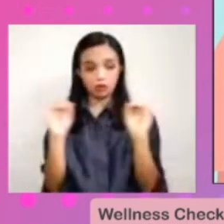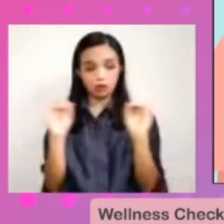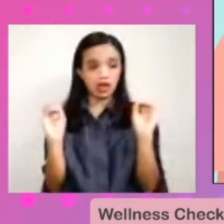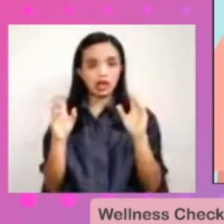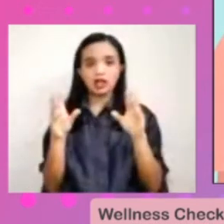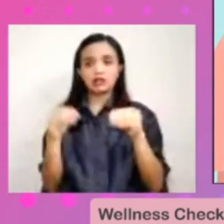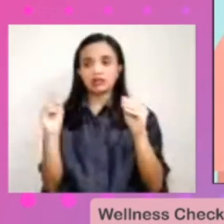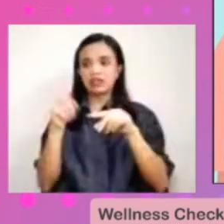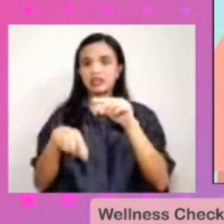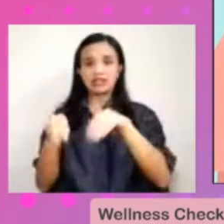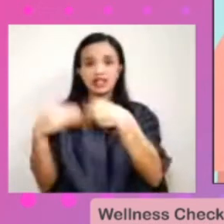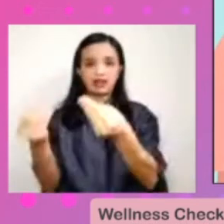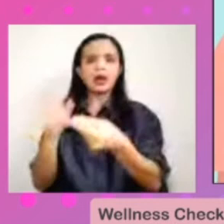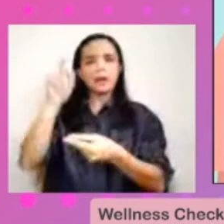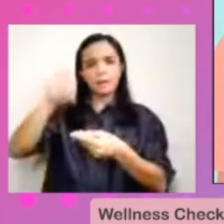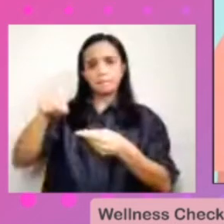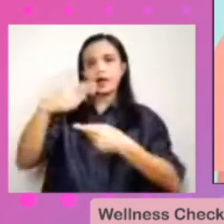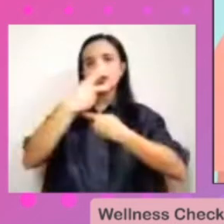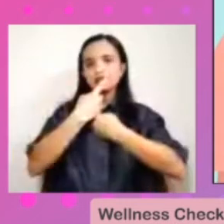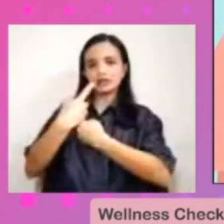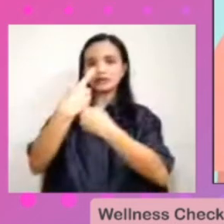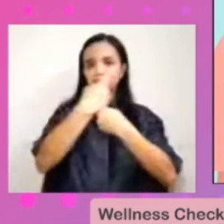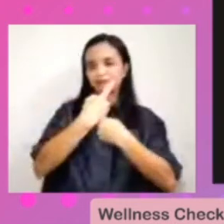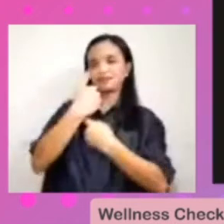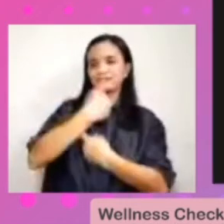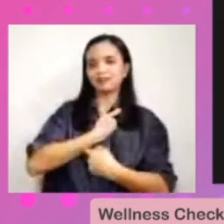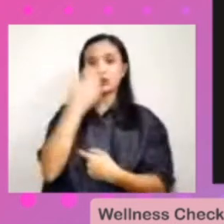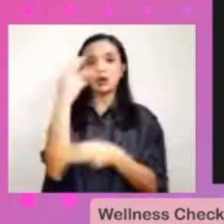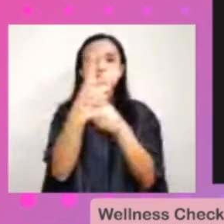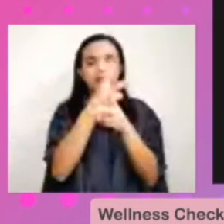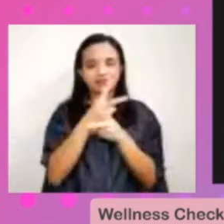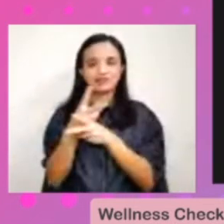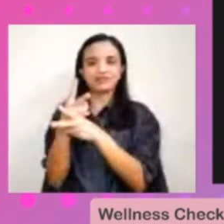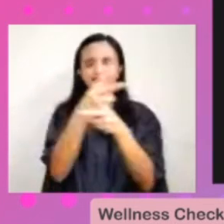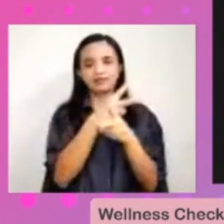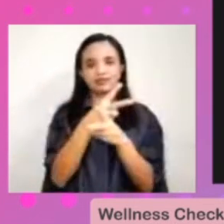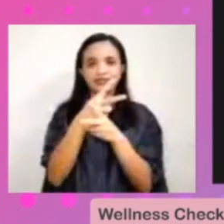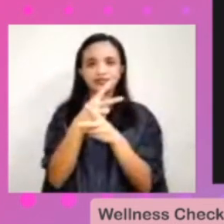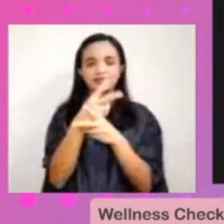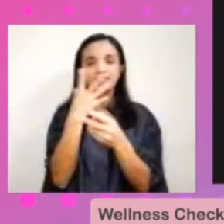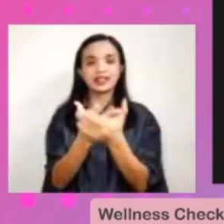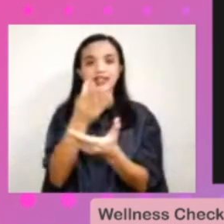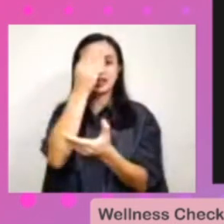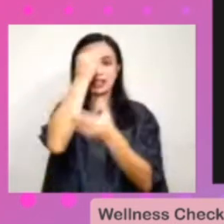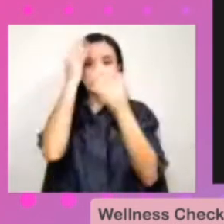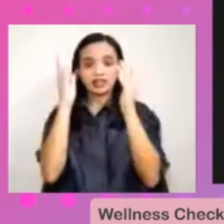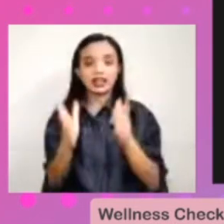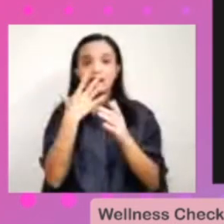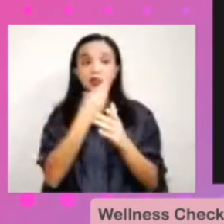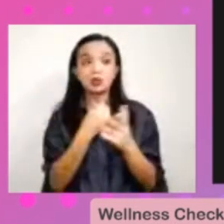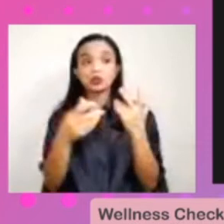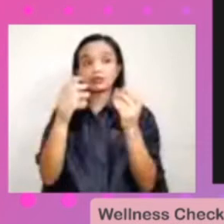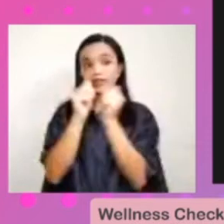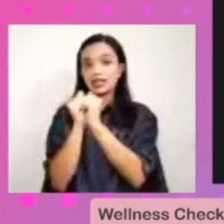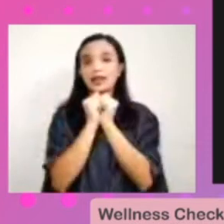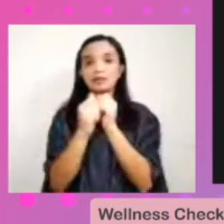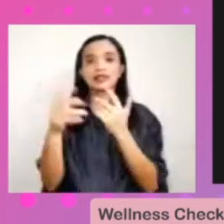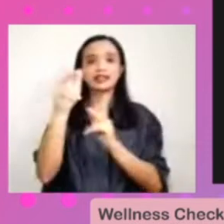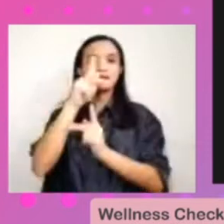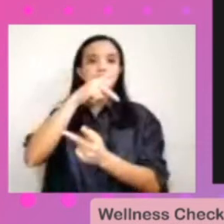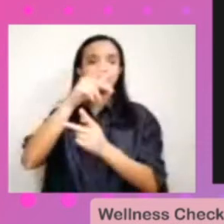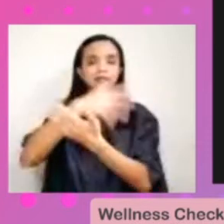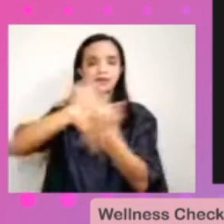mga self-care habits. Kasi di ba po, mga dear teachers, no, ito nga yung lagi nating sinasabi na you cannot give what you don't have.